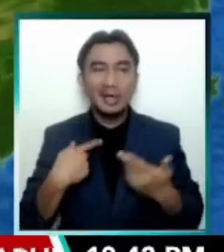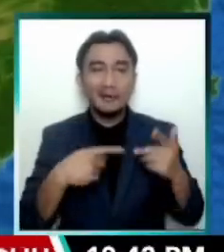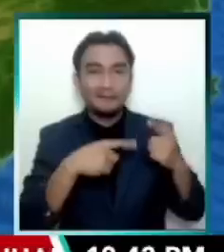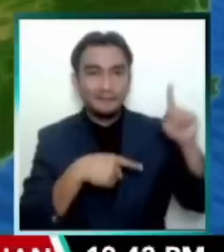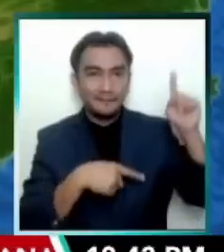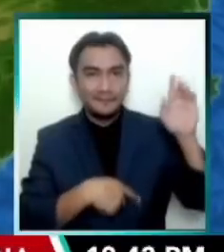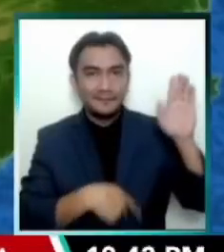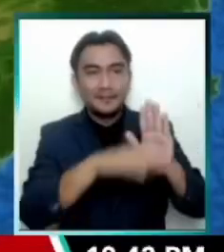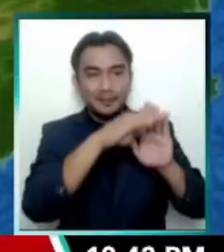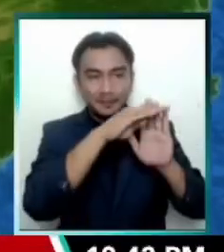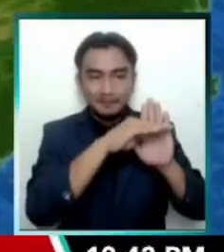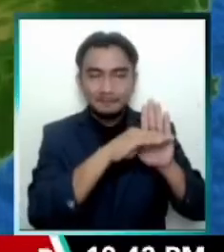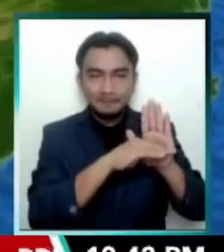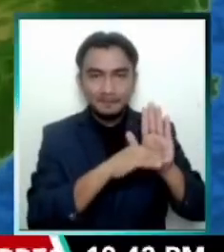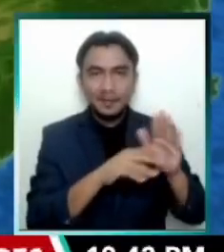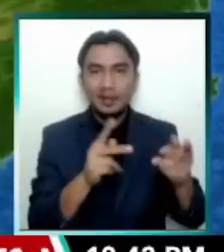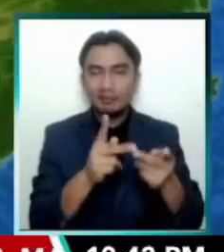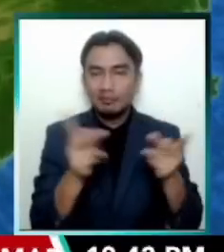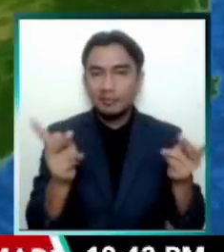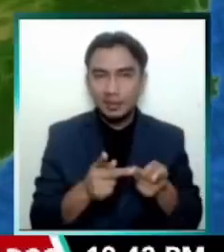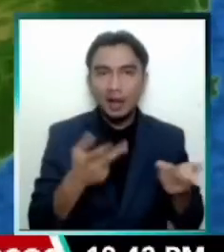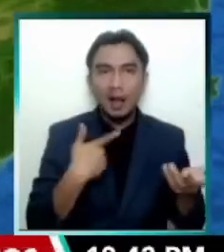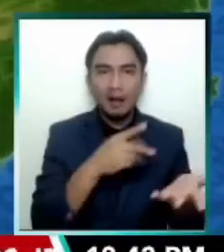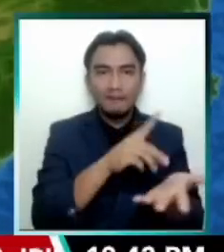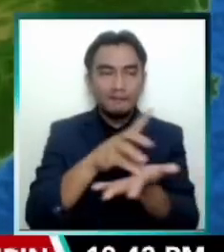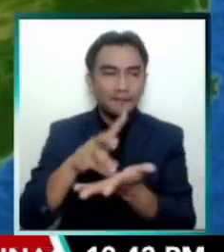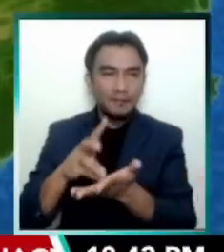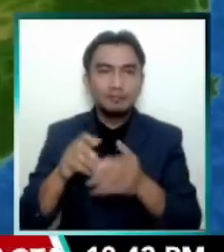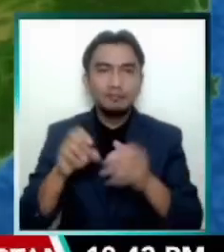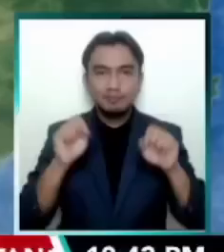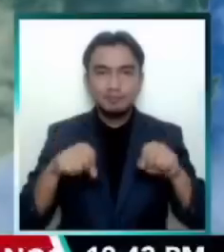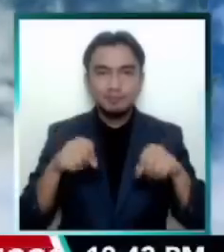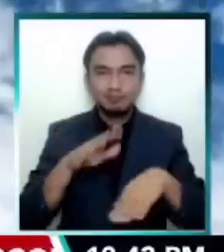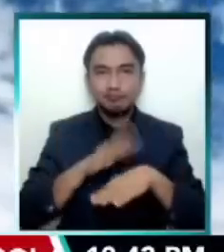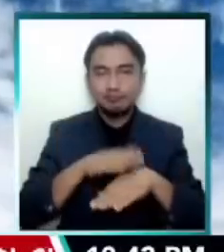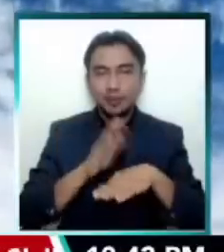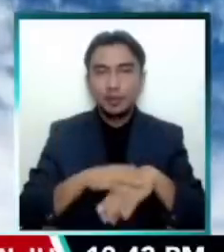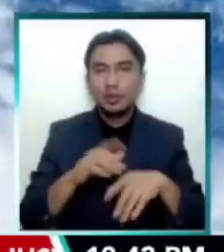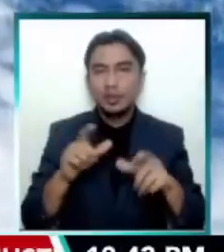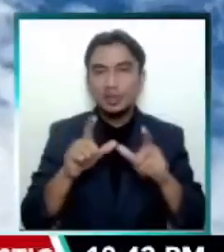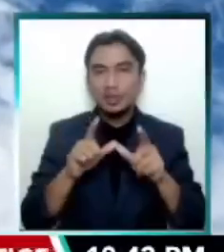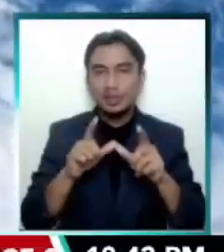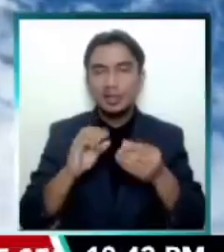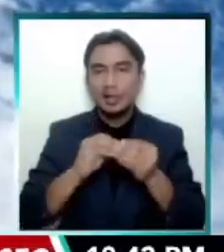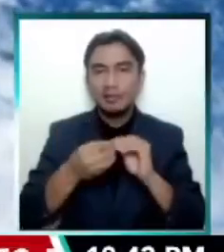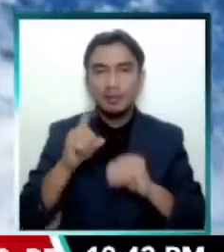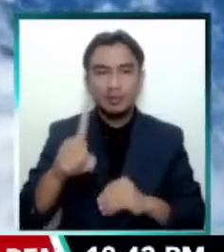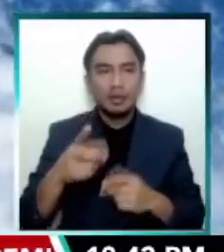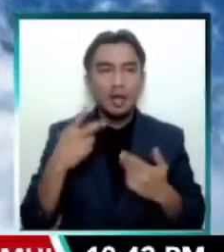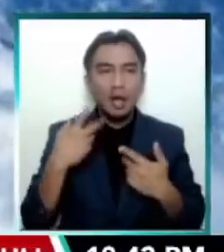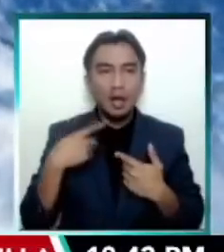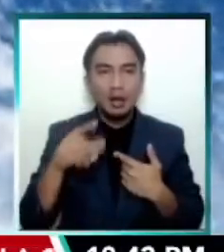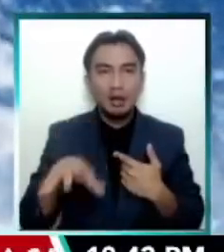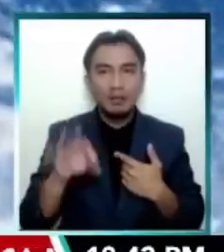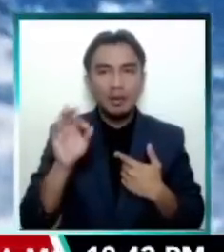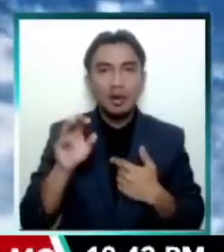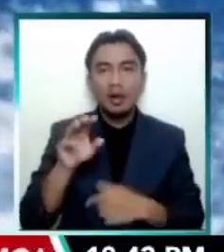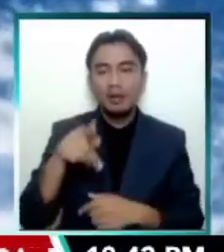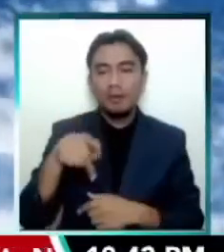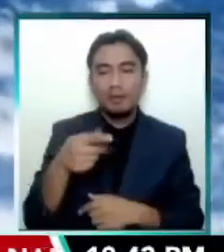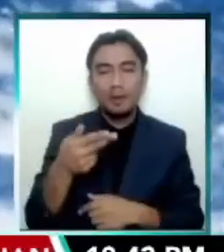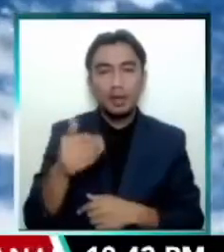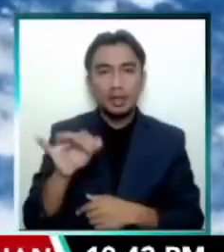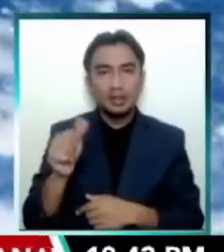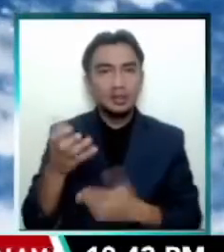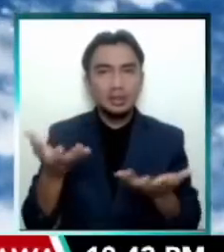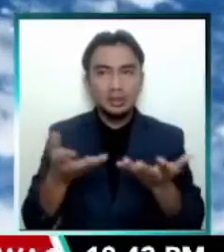portion ng Apayao, at northern portion ng Isabela. Huling nakita ng pag-asa ang bagyong Neneng 795 kilometers east